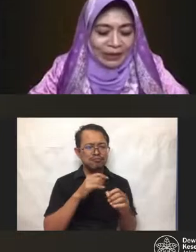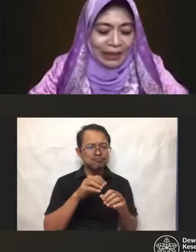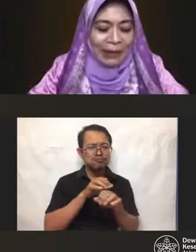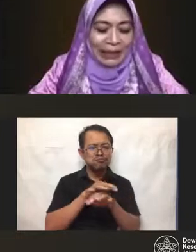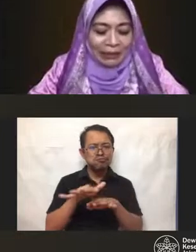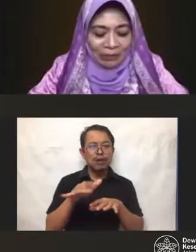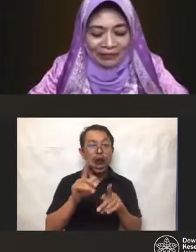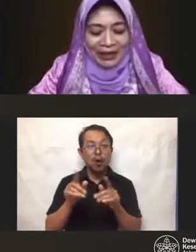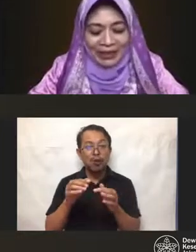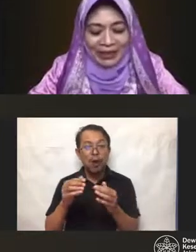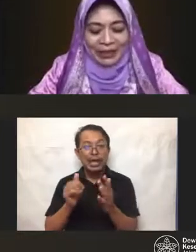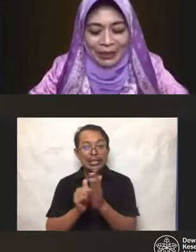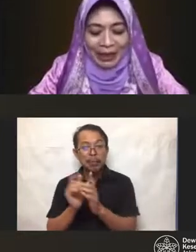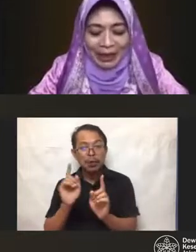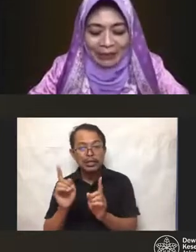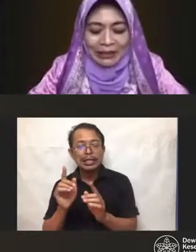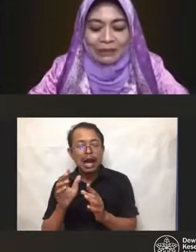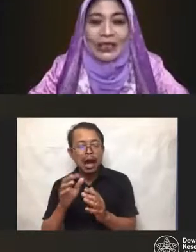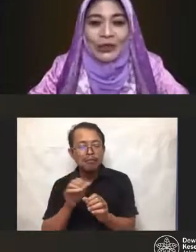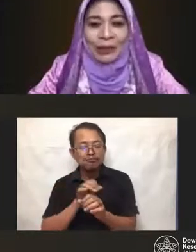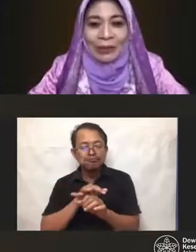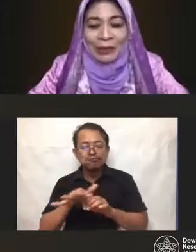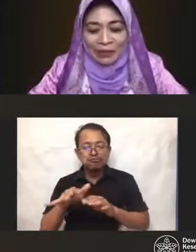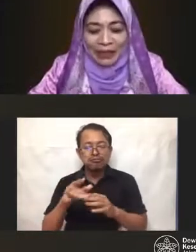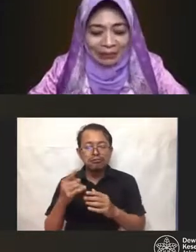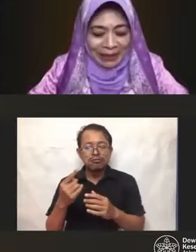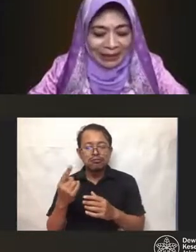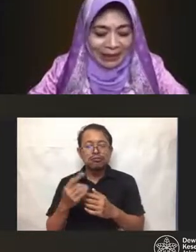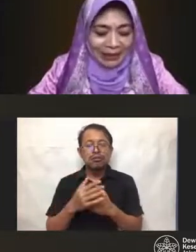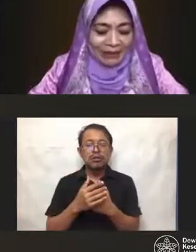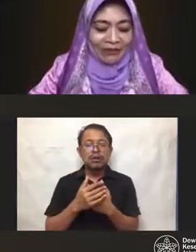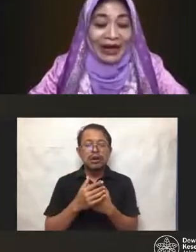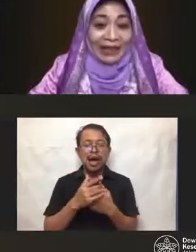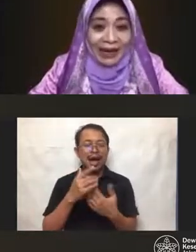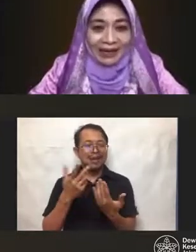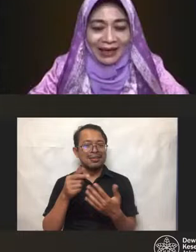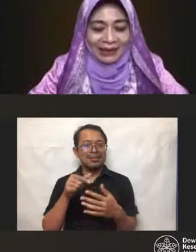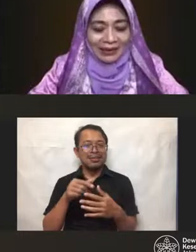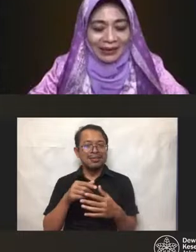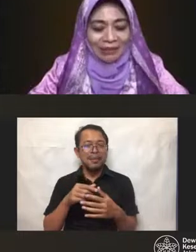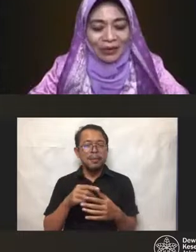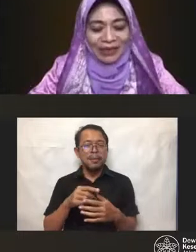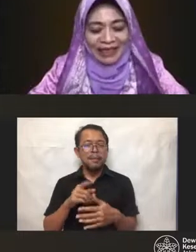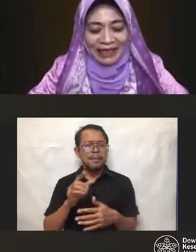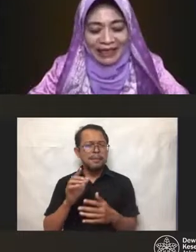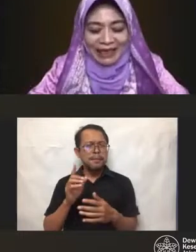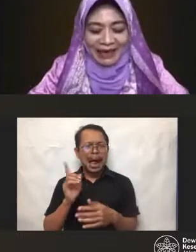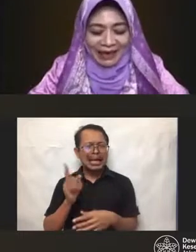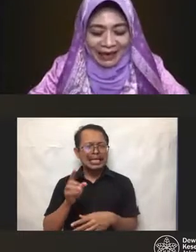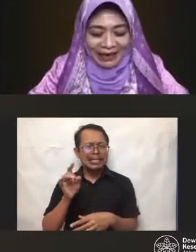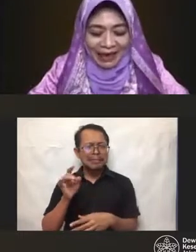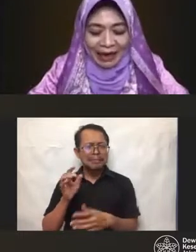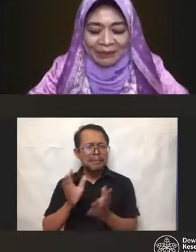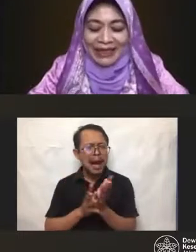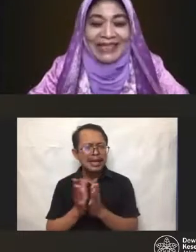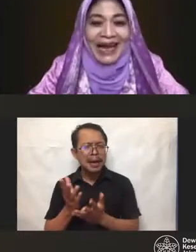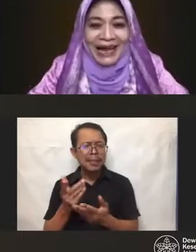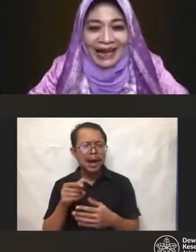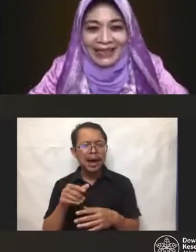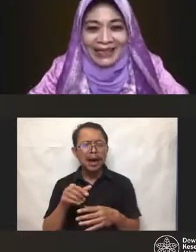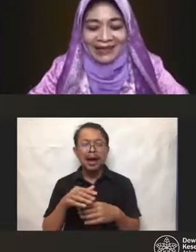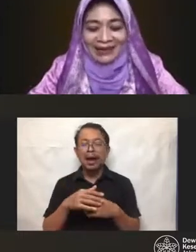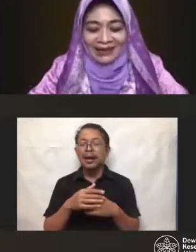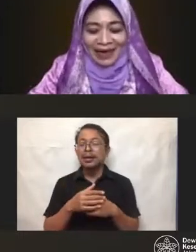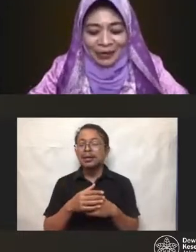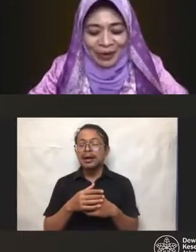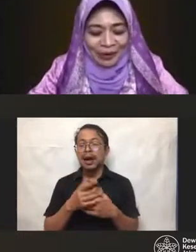di Indonesia banyak memanfaatkan isu agama sebagai sumber perebutan massa. Fatalnya, politisasi narasi agama ini tidak